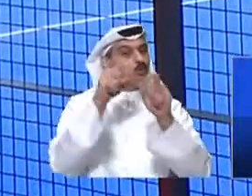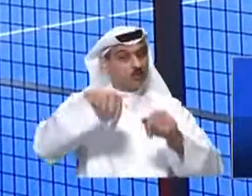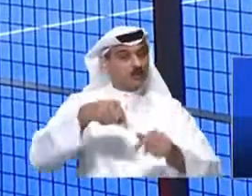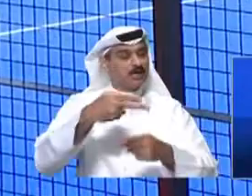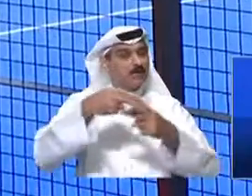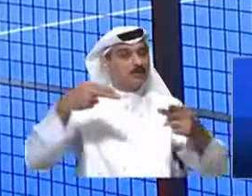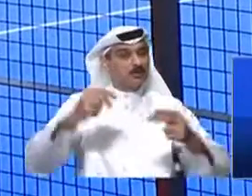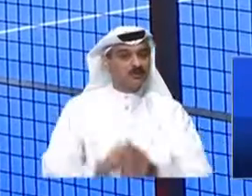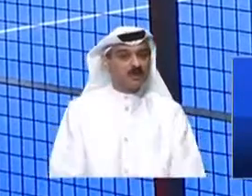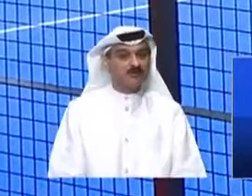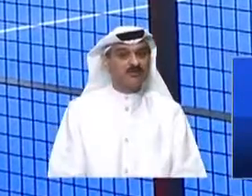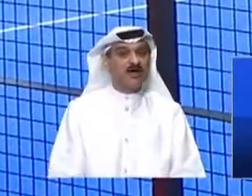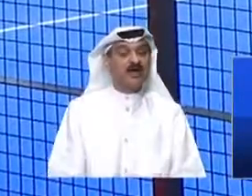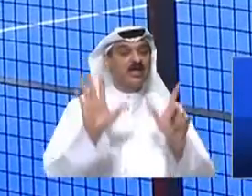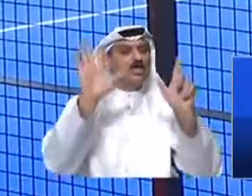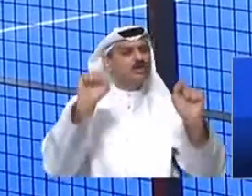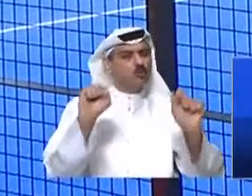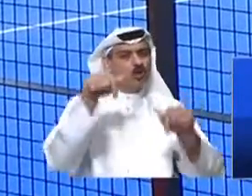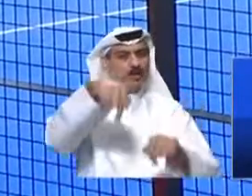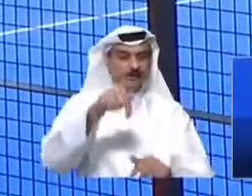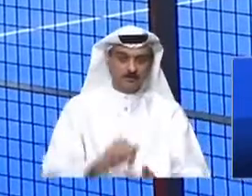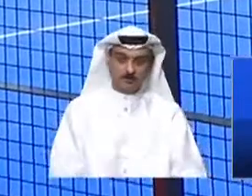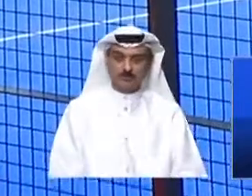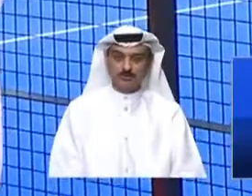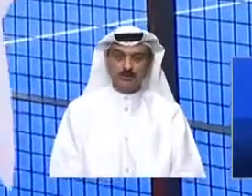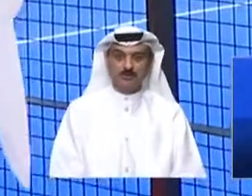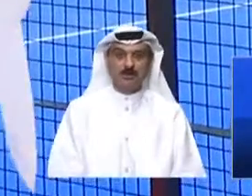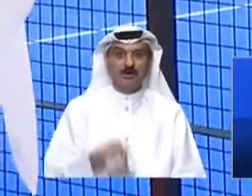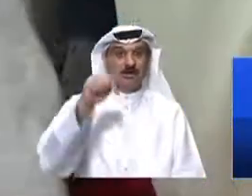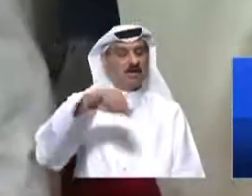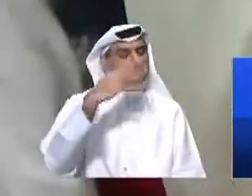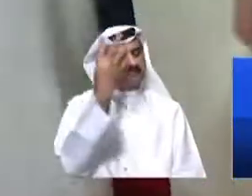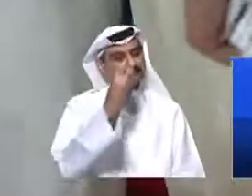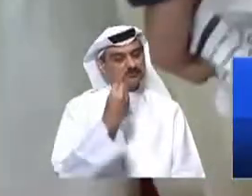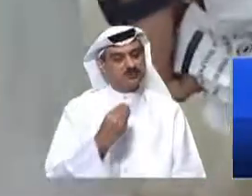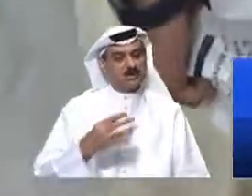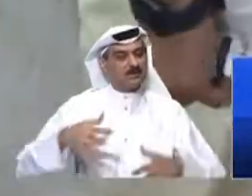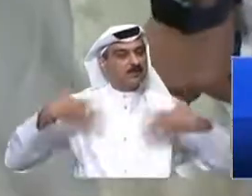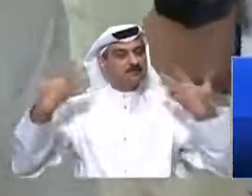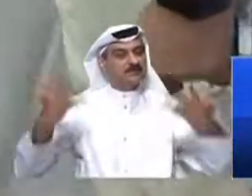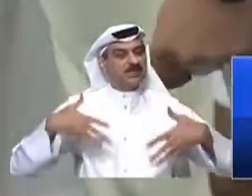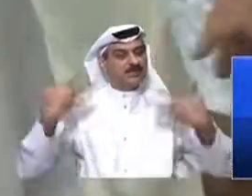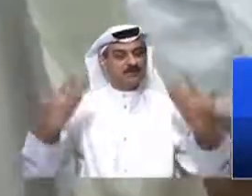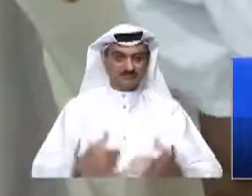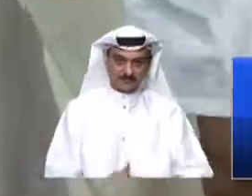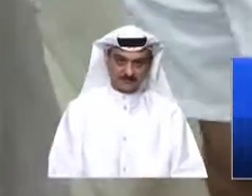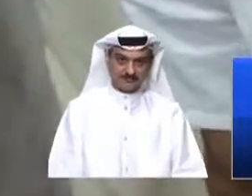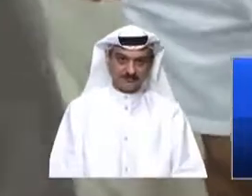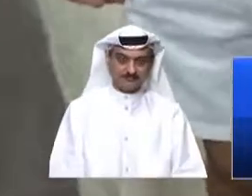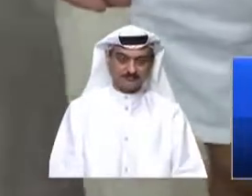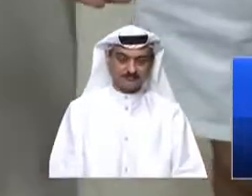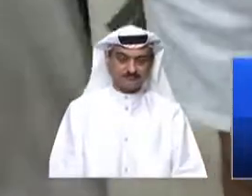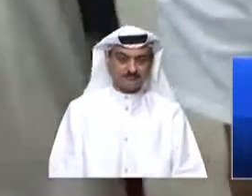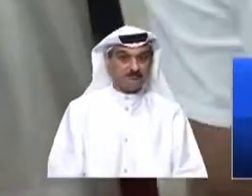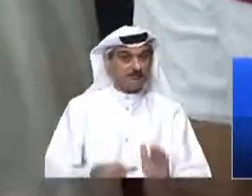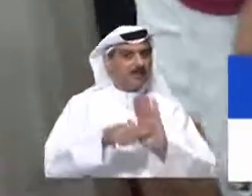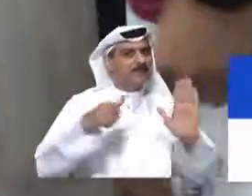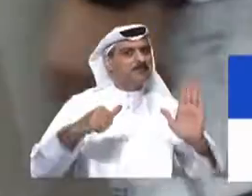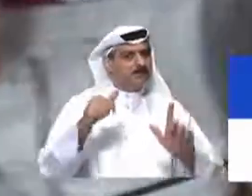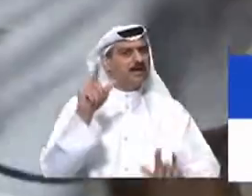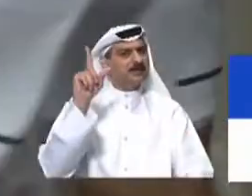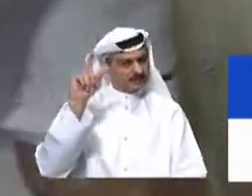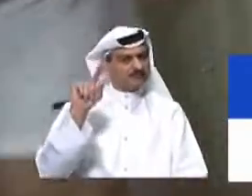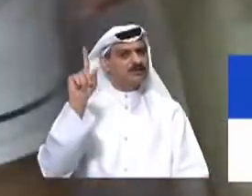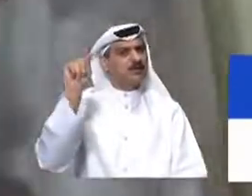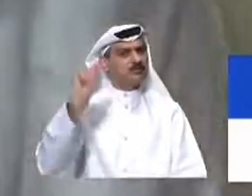لنا تقريبا اسبوع او 8 ايام، عشنا اجواء جدا جميلة. للاسف بداية كانت زينة لكن ما